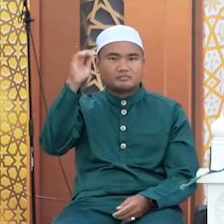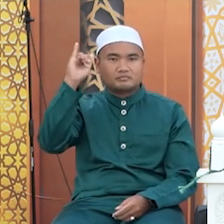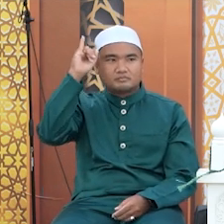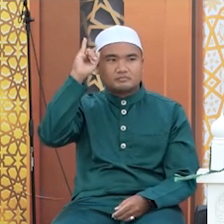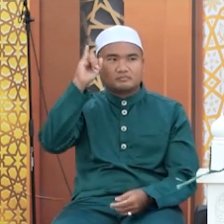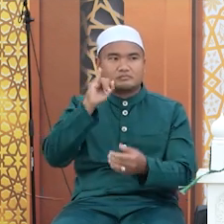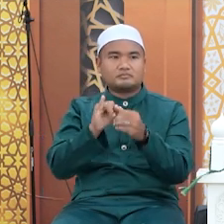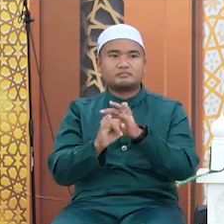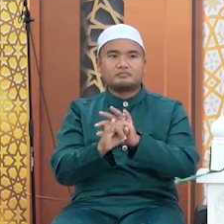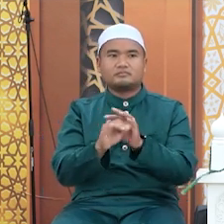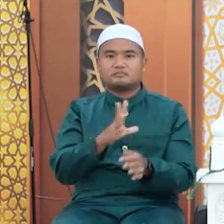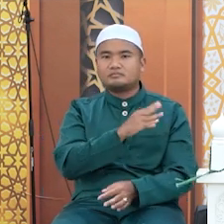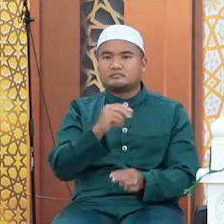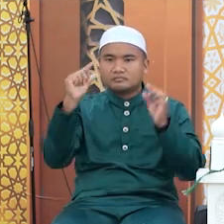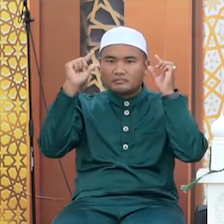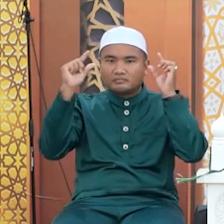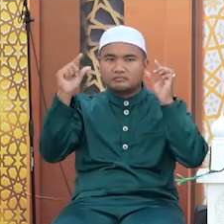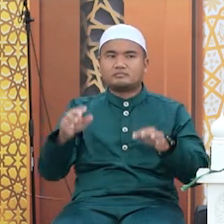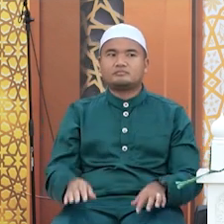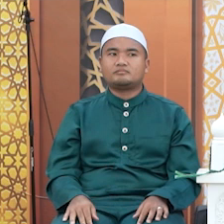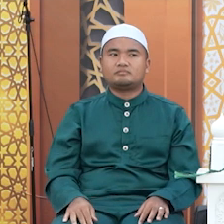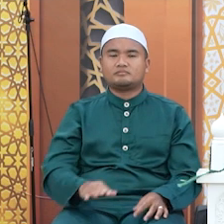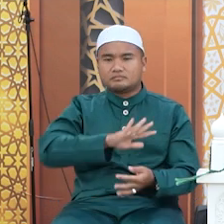ini, para ibu bapa,